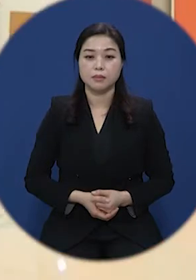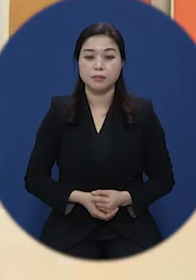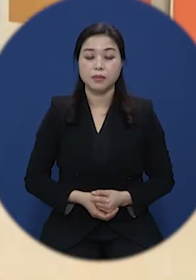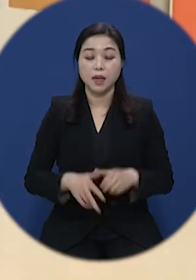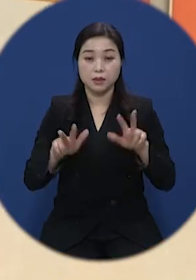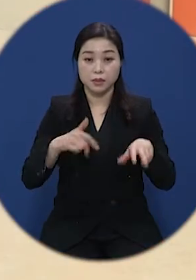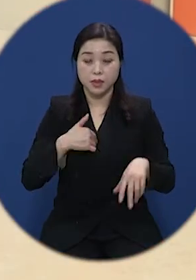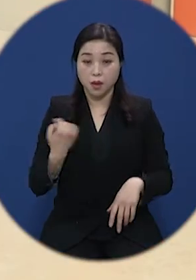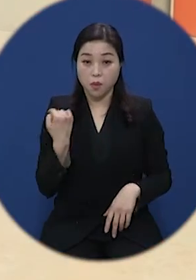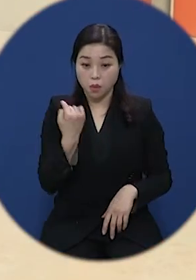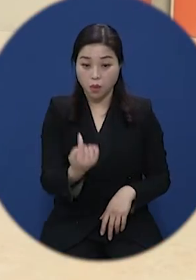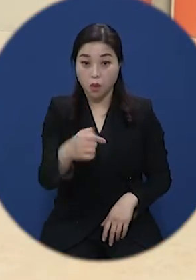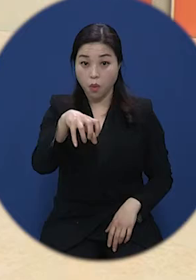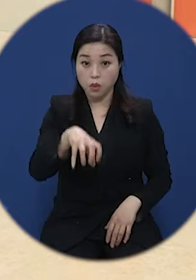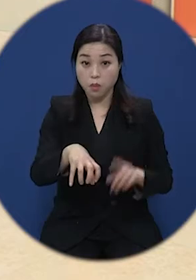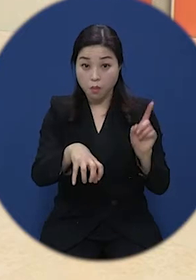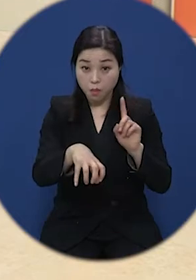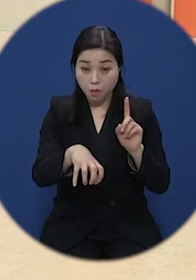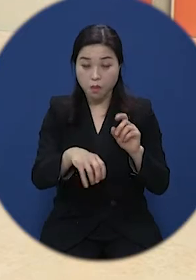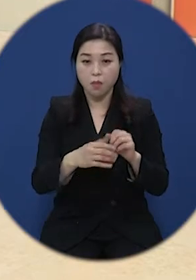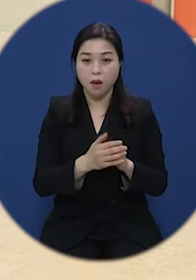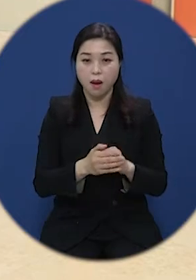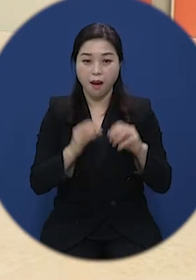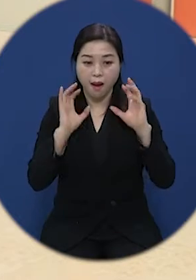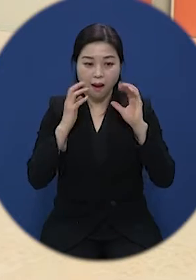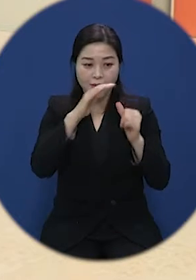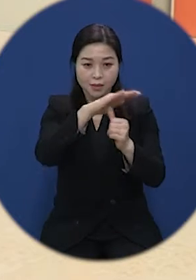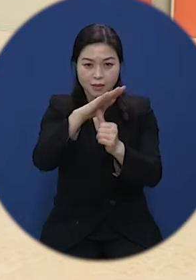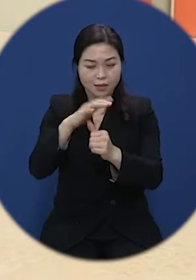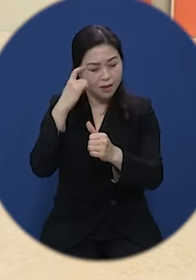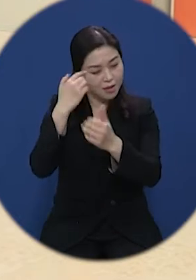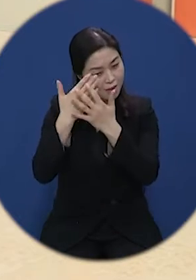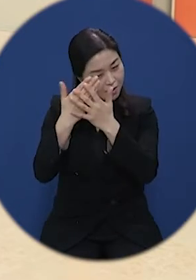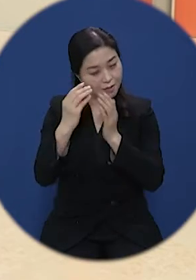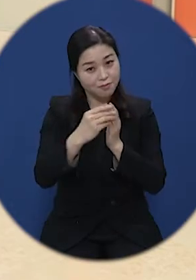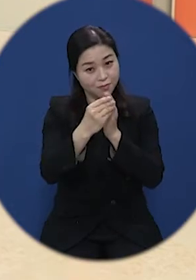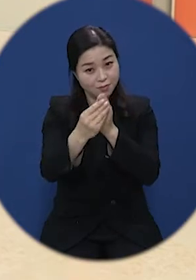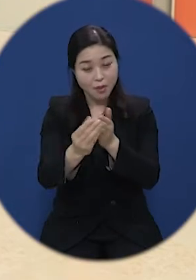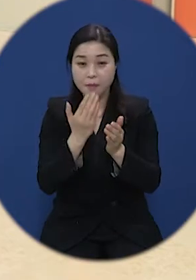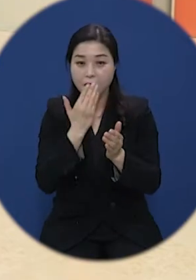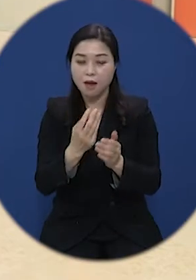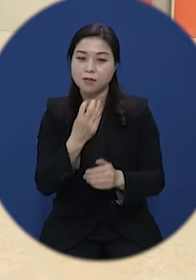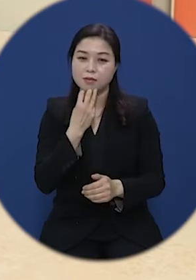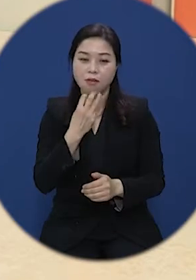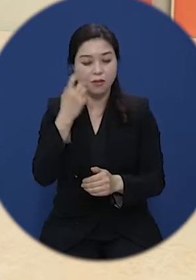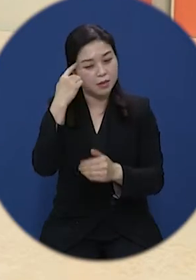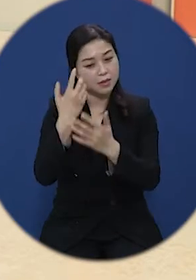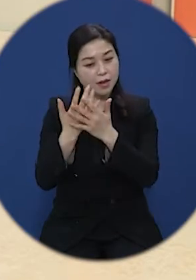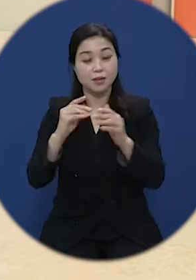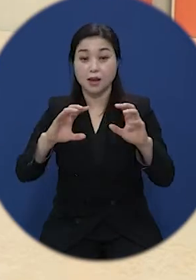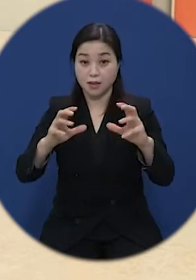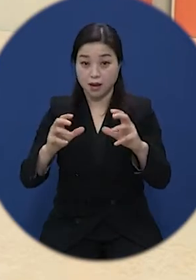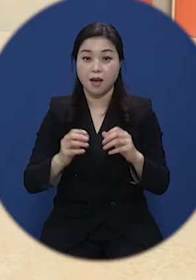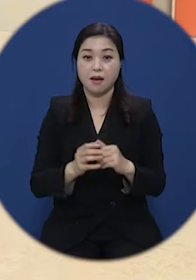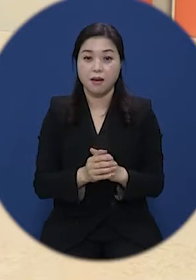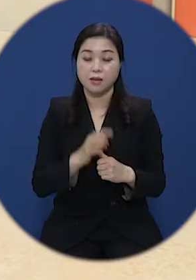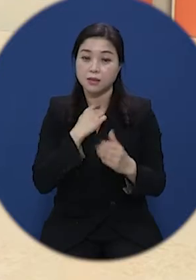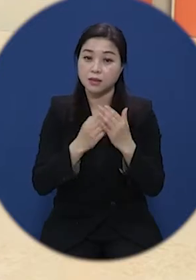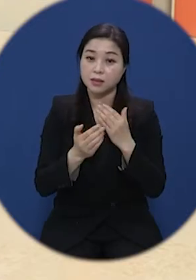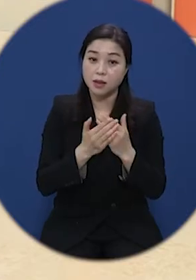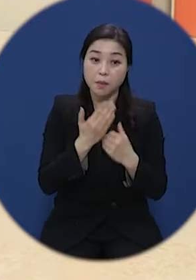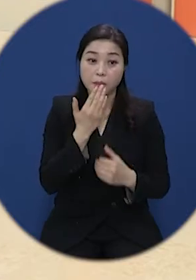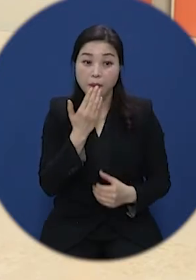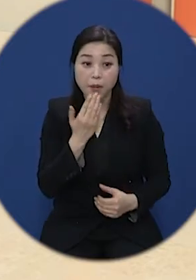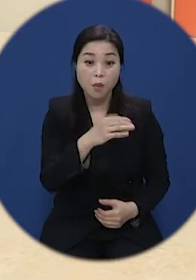지금 제가 나와 있는 곳은 우리 아이들을 상상의 세계로 안내할 서울 상상나라입니다. 우리 아이들이 어떤 체험을 해볼 수